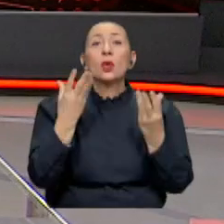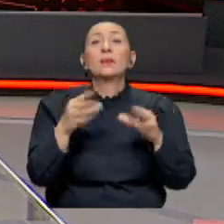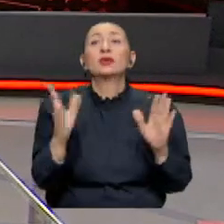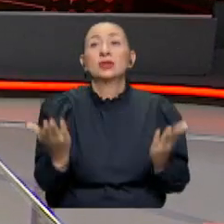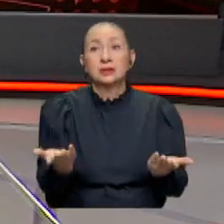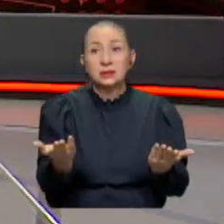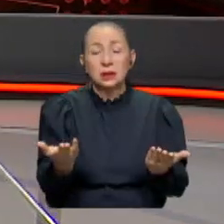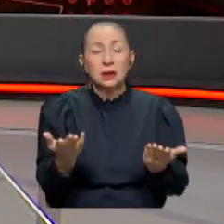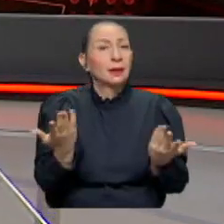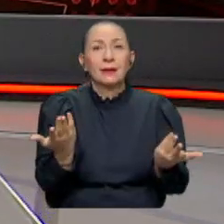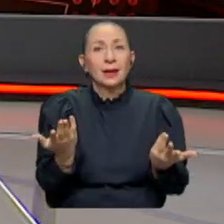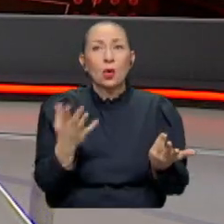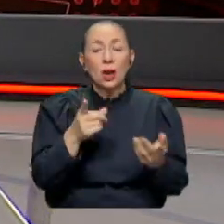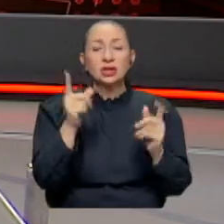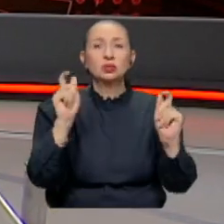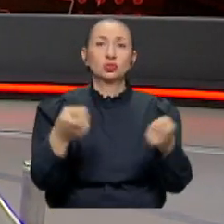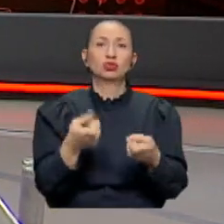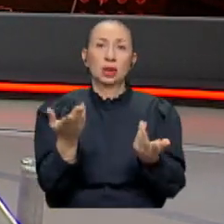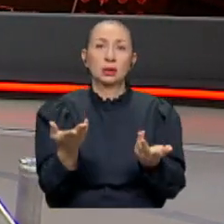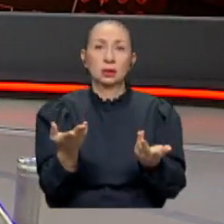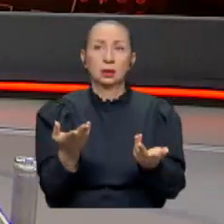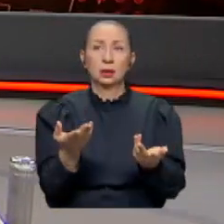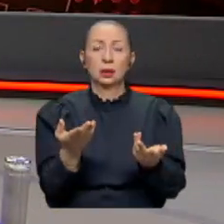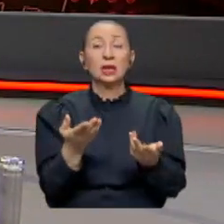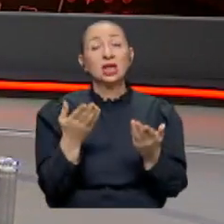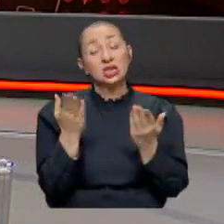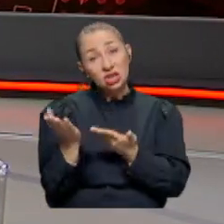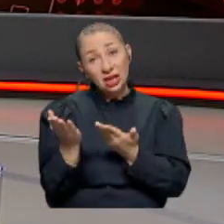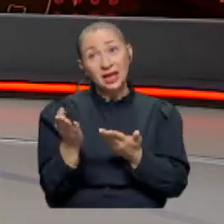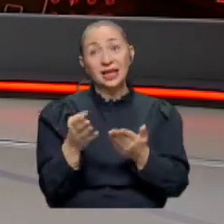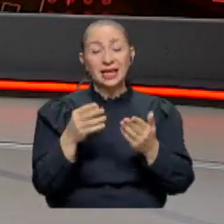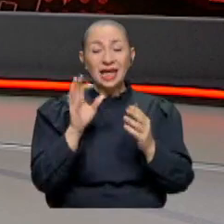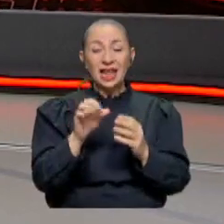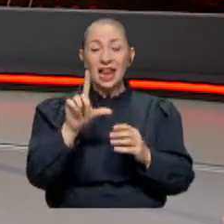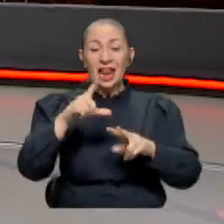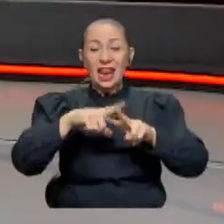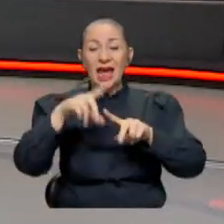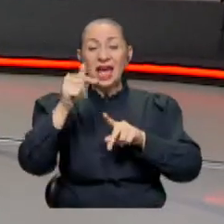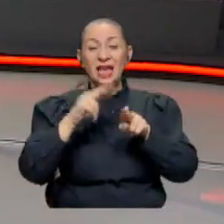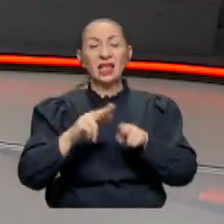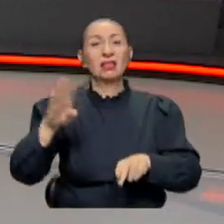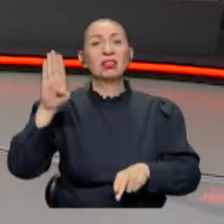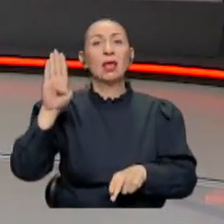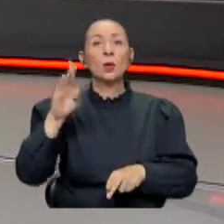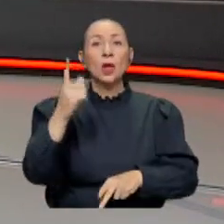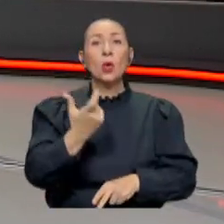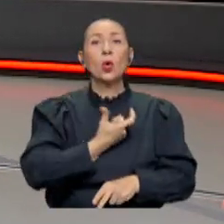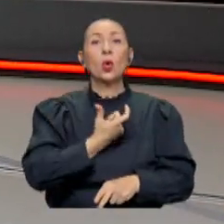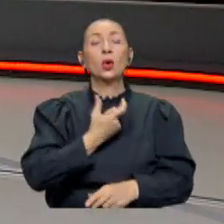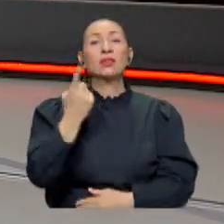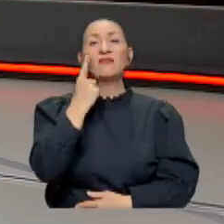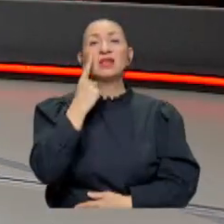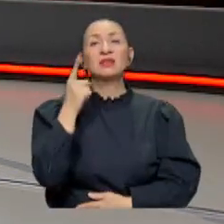olamayacaksın. Ancak öyle iş bulunacak filan. İşte seküler, laik, demokratik bir hukuk